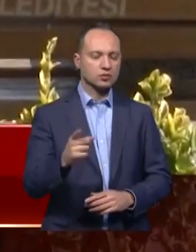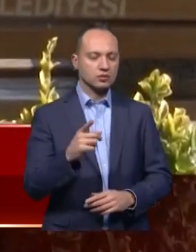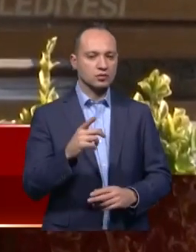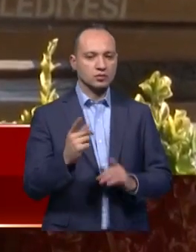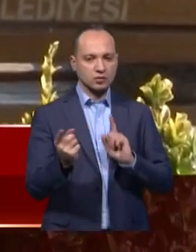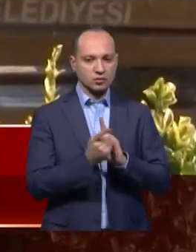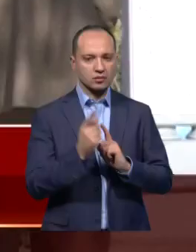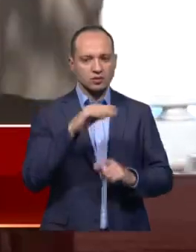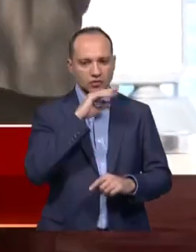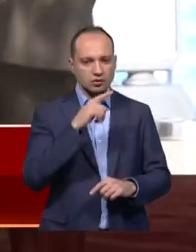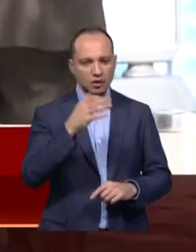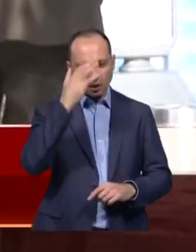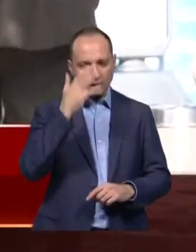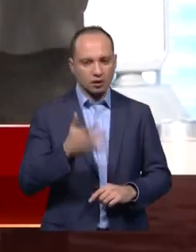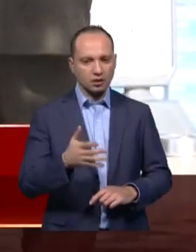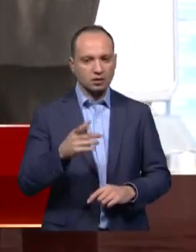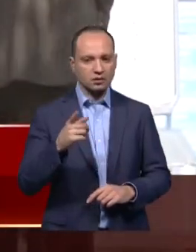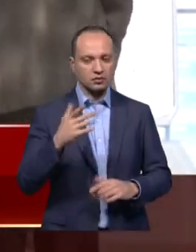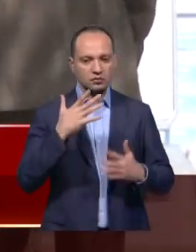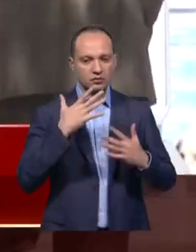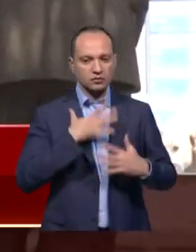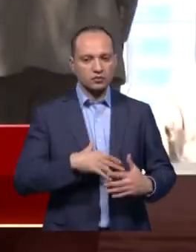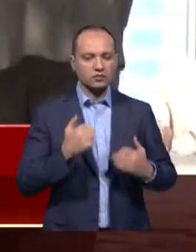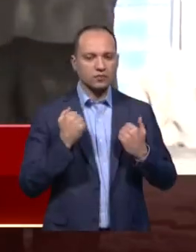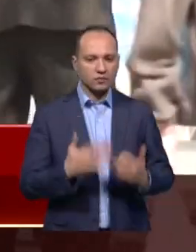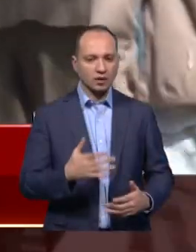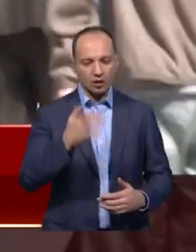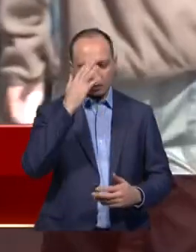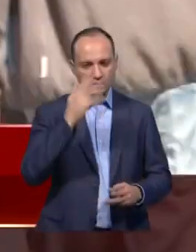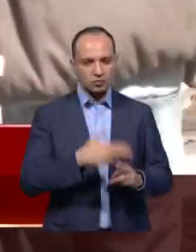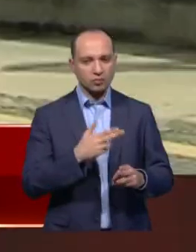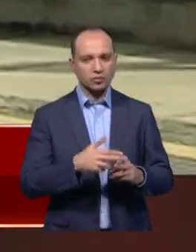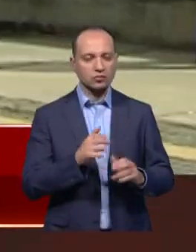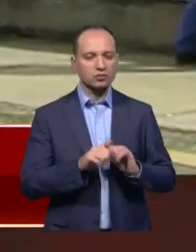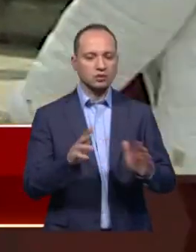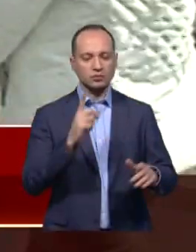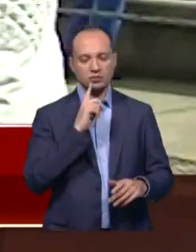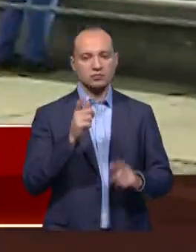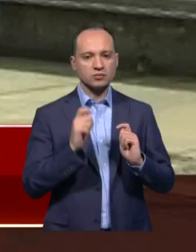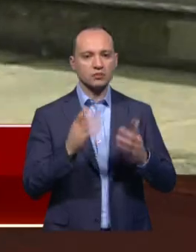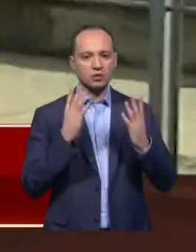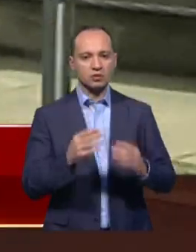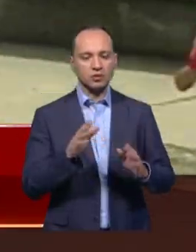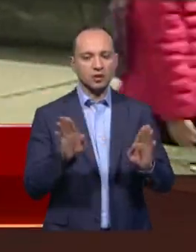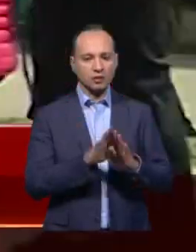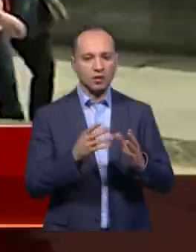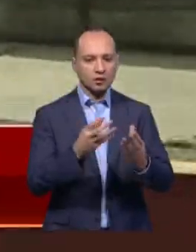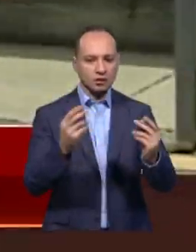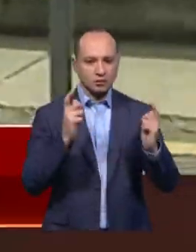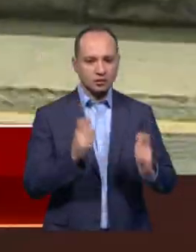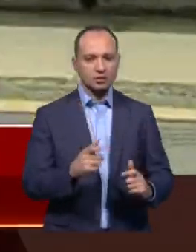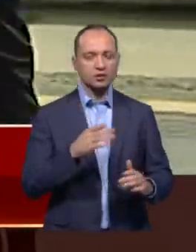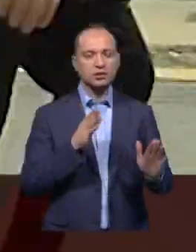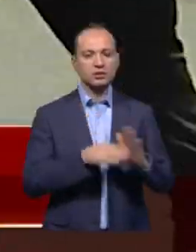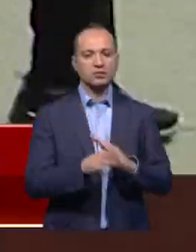koyacaksan Çünkü bu yaşlı hastalarda bir direnç düşük iki hastalık çok da ağır seyrediyor mecbur kalmadıkça kapalı ve kalabalık